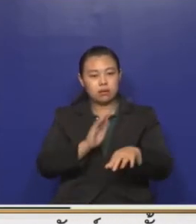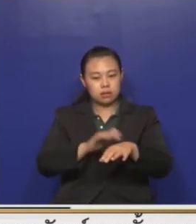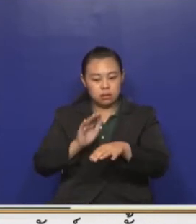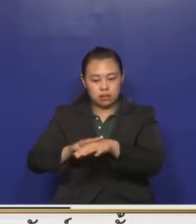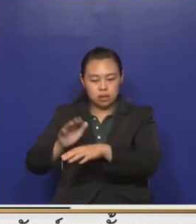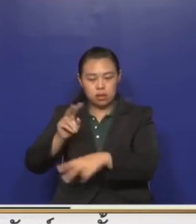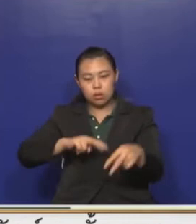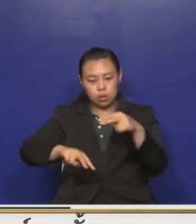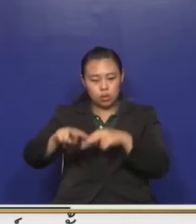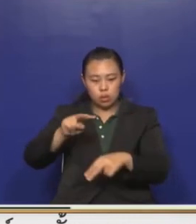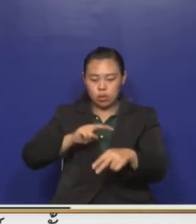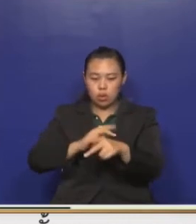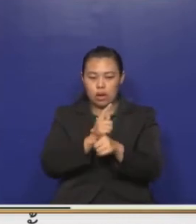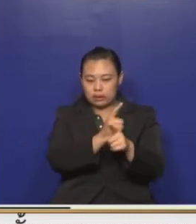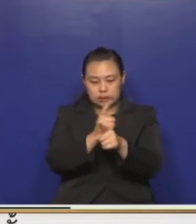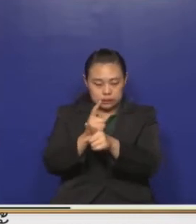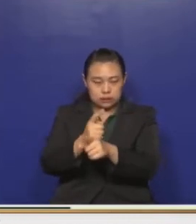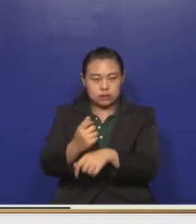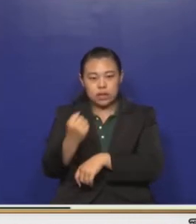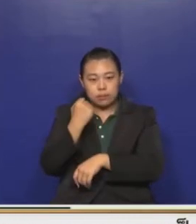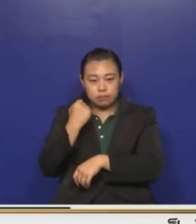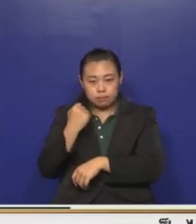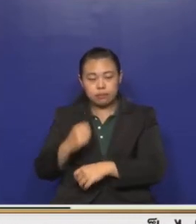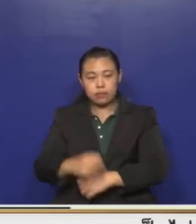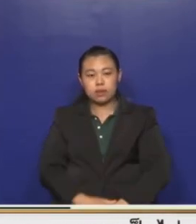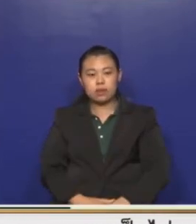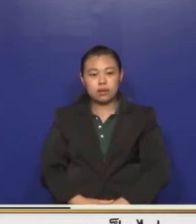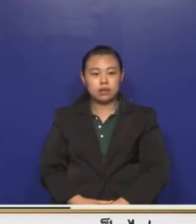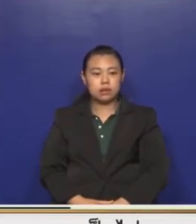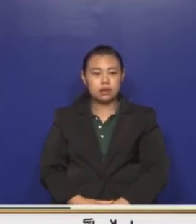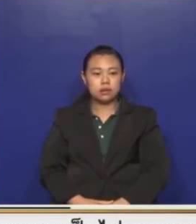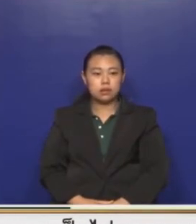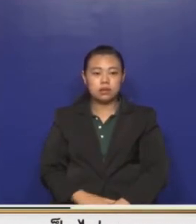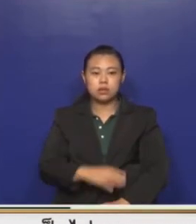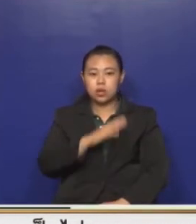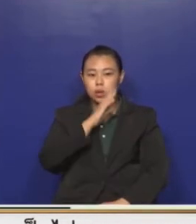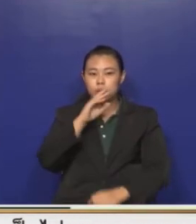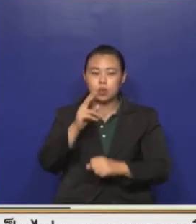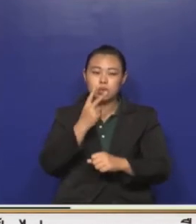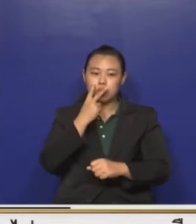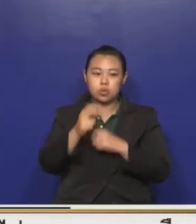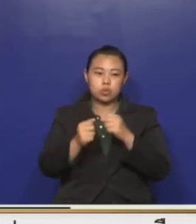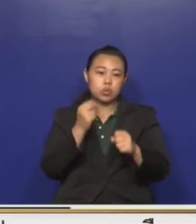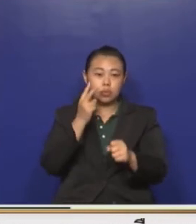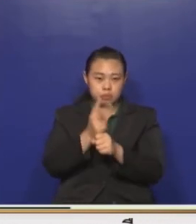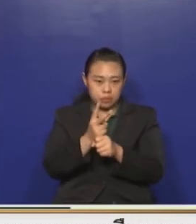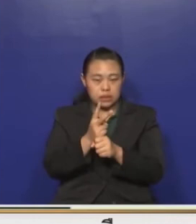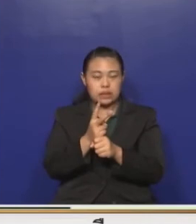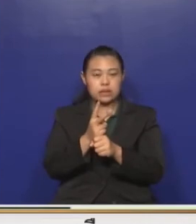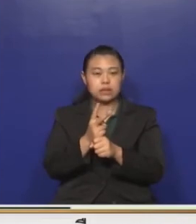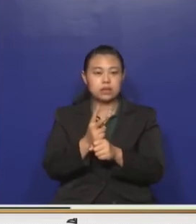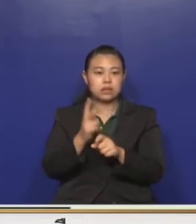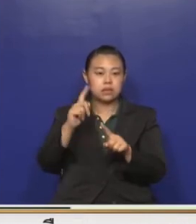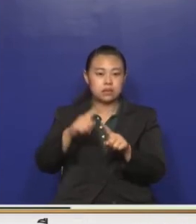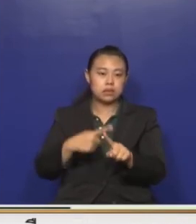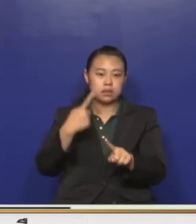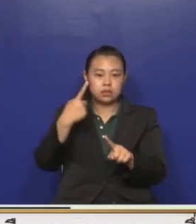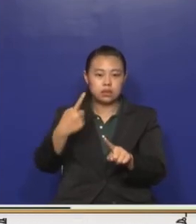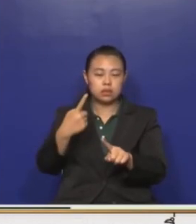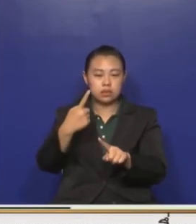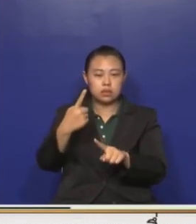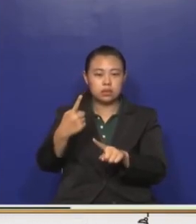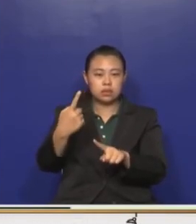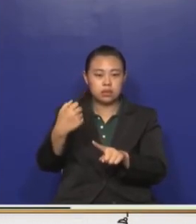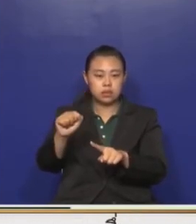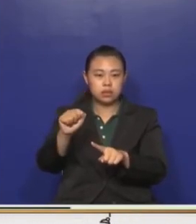ตาม ตรวจสอบการปฏิบัิการถ้าดู 2 ปีที่ผ่านมาตั้งแต่มีวาระแ่งชาติ เมอวันที่ 1 ตุลาคม 25